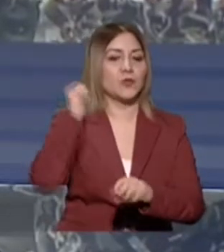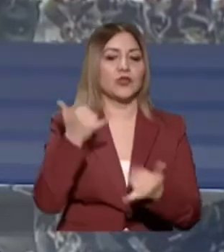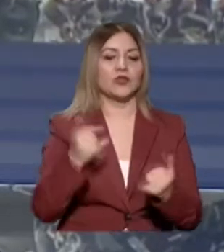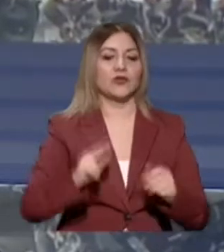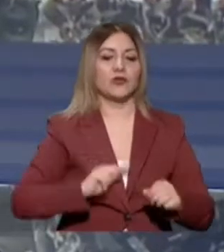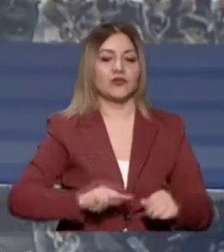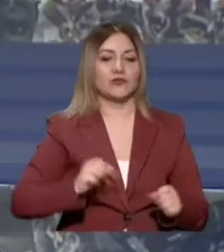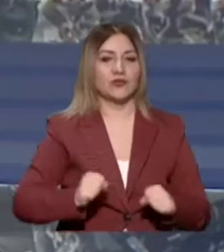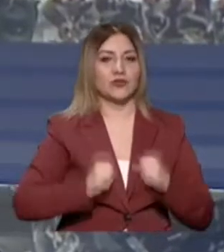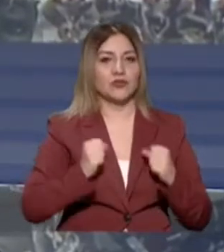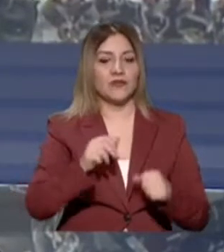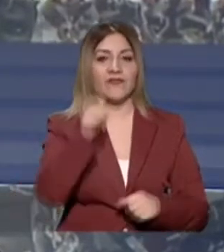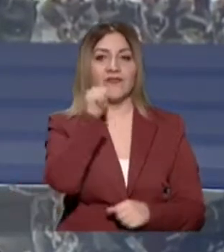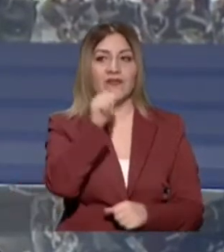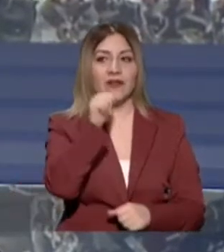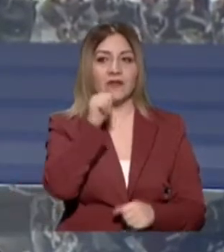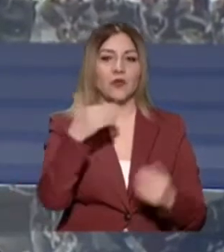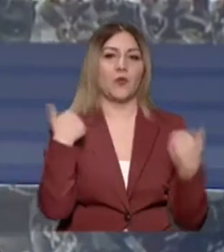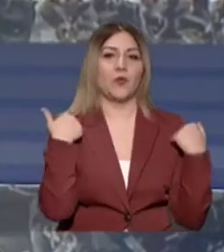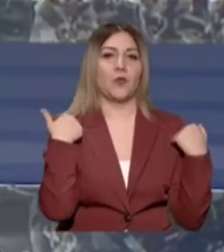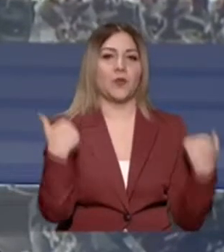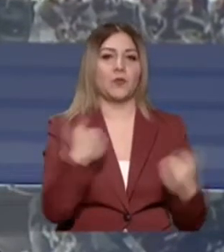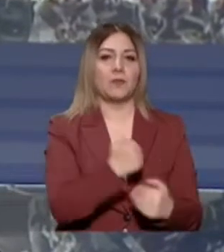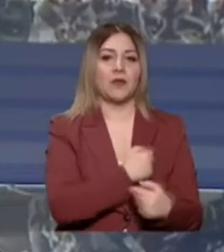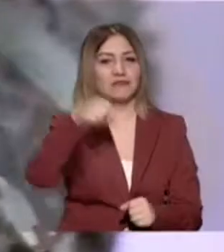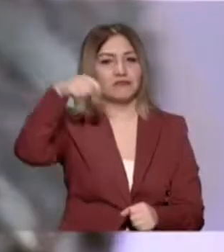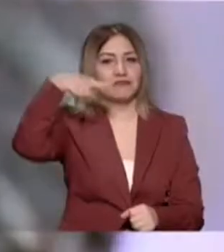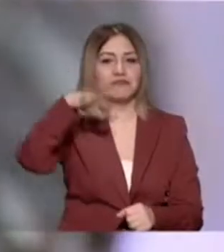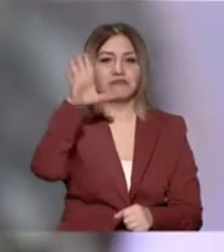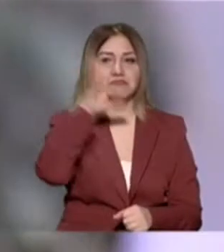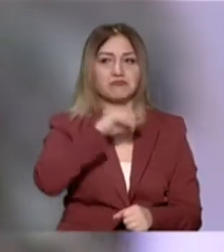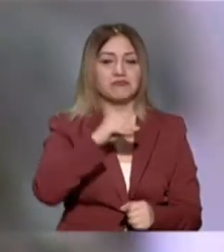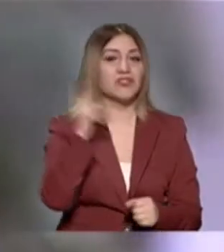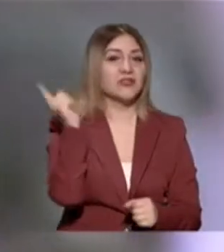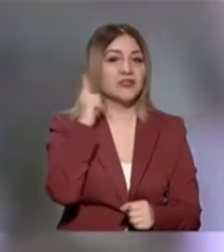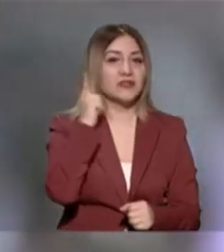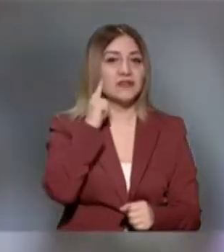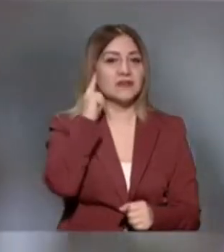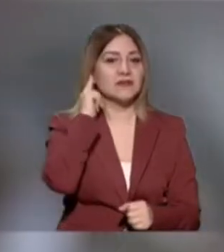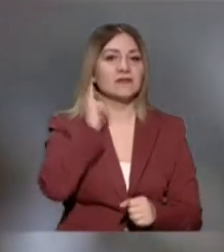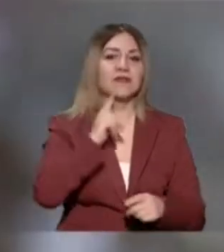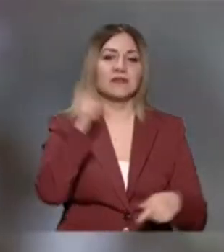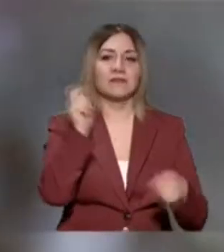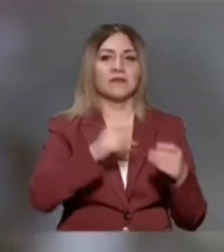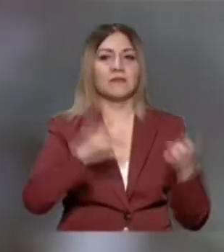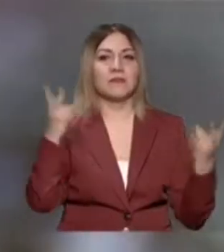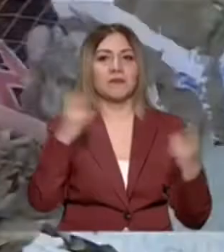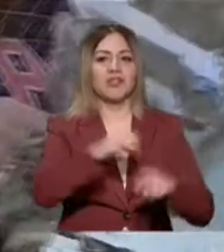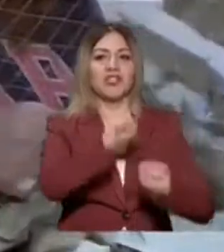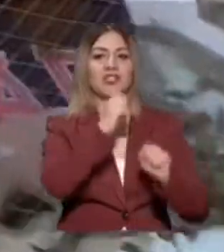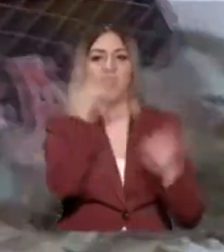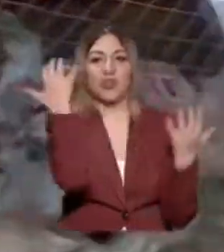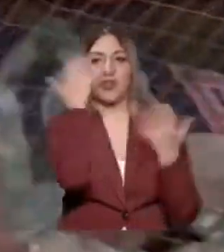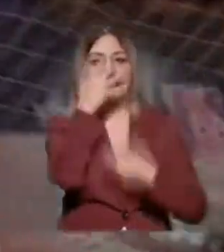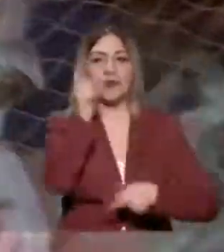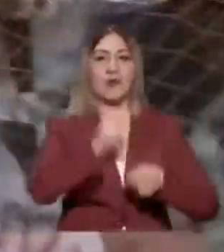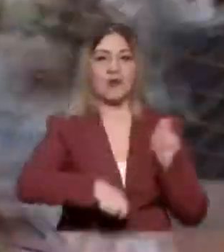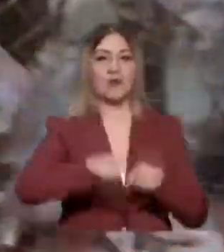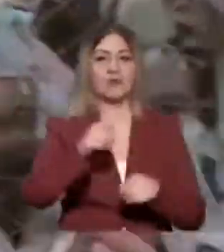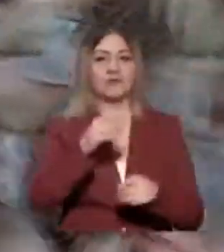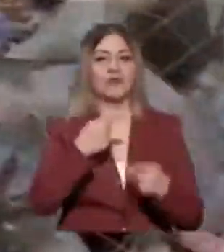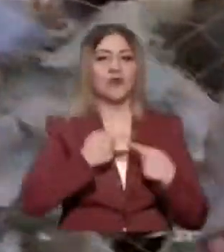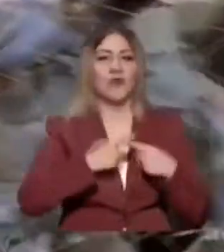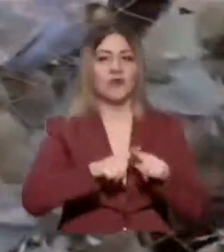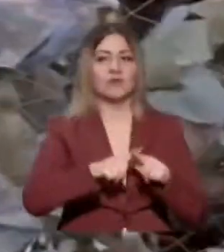էլ շարունակվում են, որպեսզի վաղը ուժեղ լինի մեր բանակը։ Լուրը լսեցին, քողարկող ցանցեր են պետք անմիջապես գործի անցան։